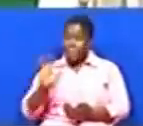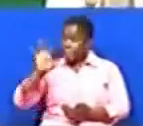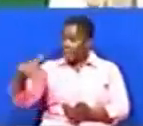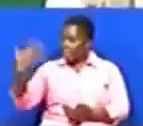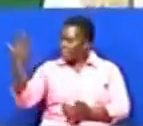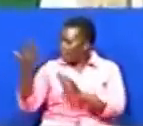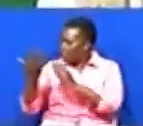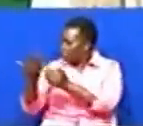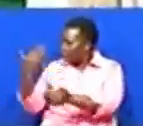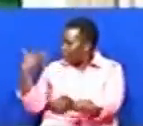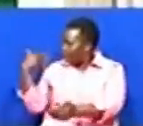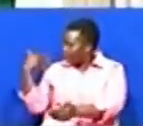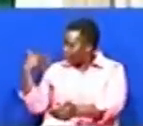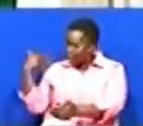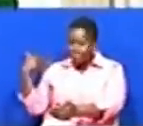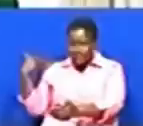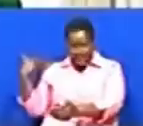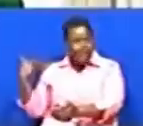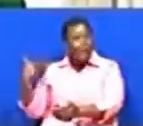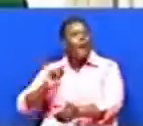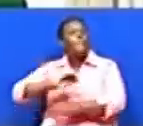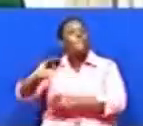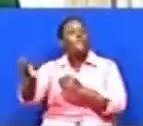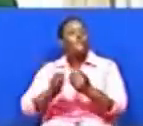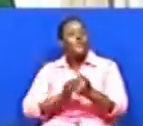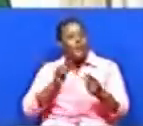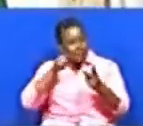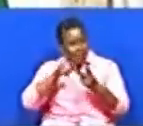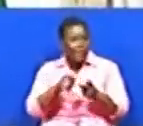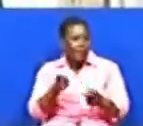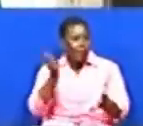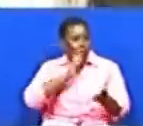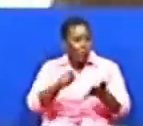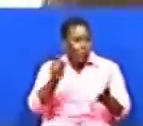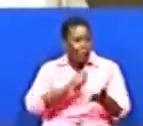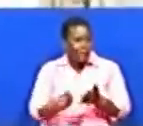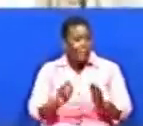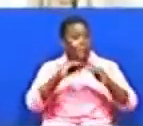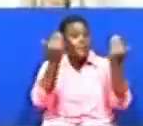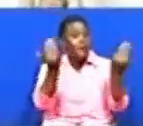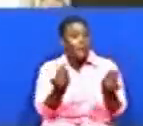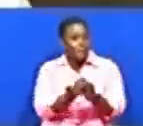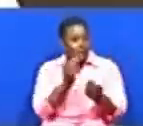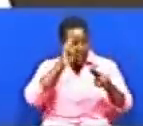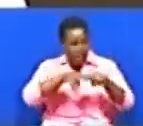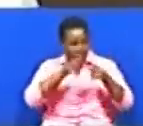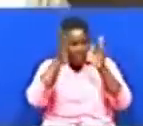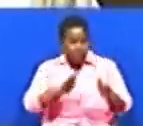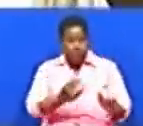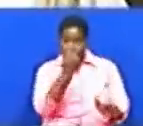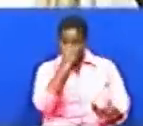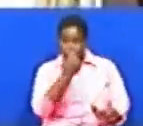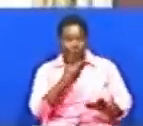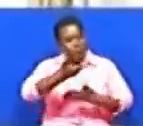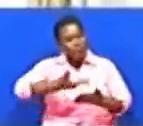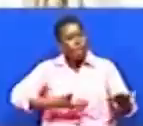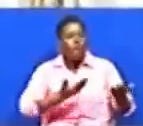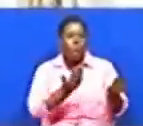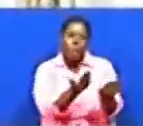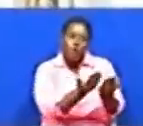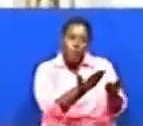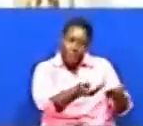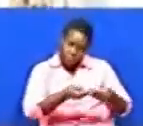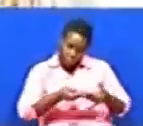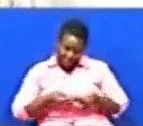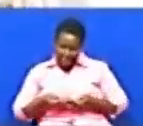Kama alivyojitokeza miaka mitano iliyopita, na sasa anajitokeza tena mbele ya ofisi ya chama chake makao makuu Dodoma kuchukua